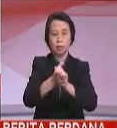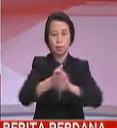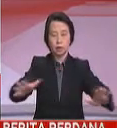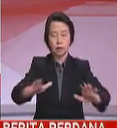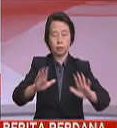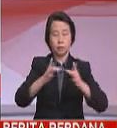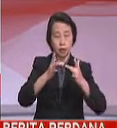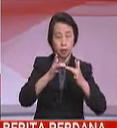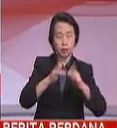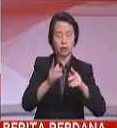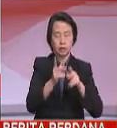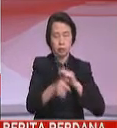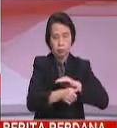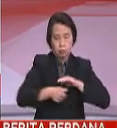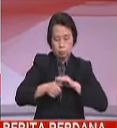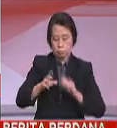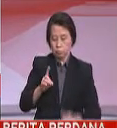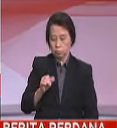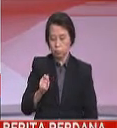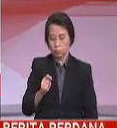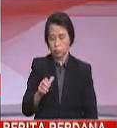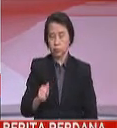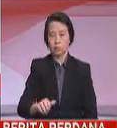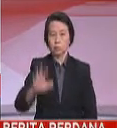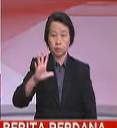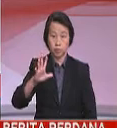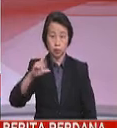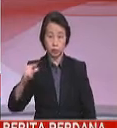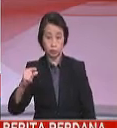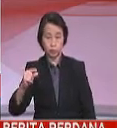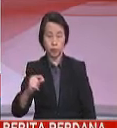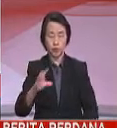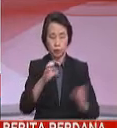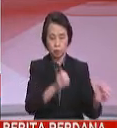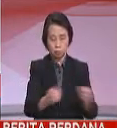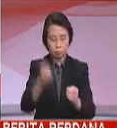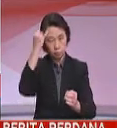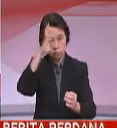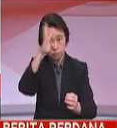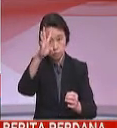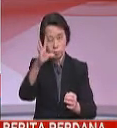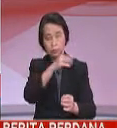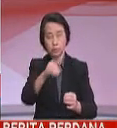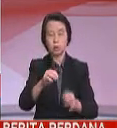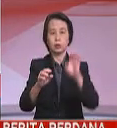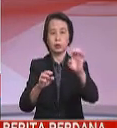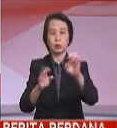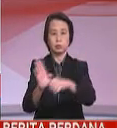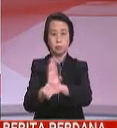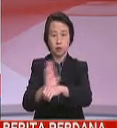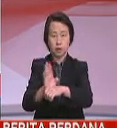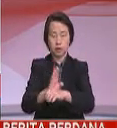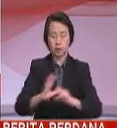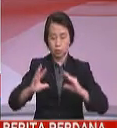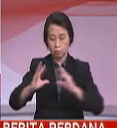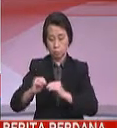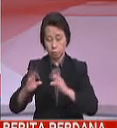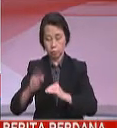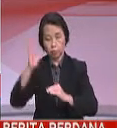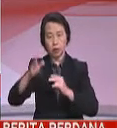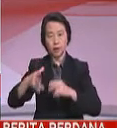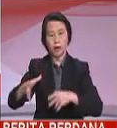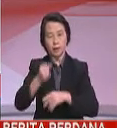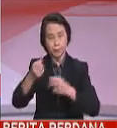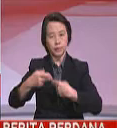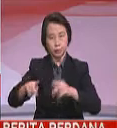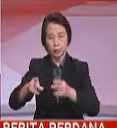siber, perlindungan data peribadi, 5G, mempromosi inovasi dan e-dagang. Mesyuarat ini juga akan mengambil